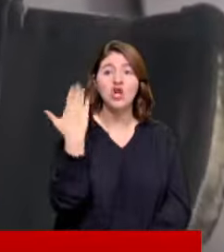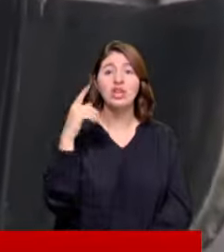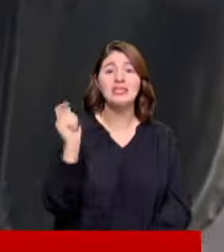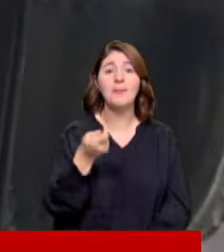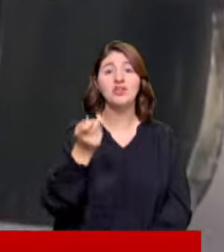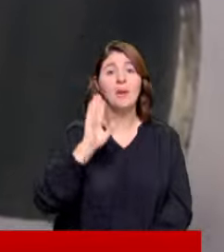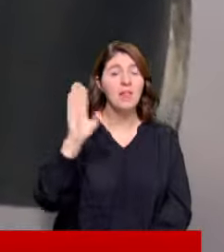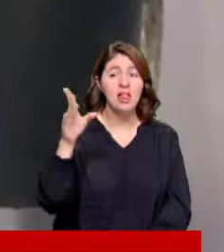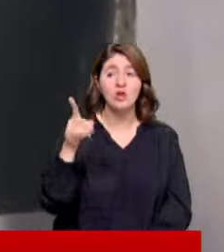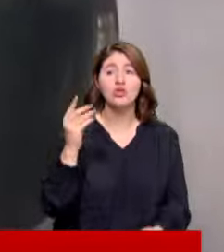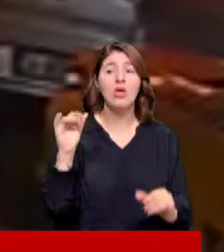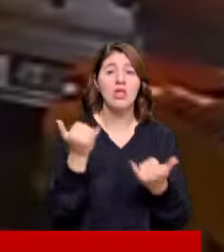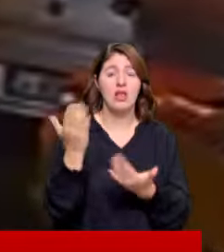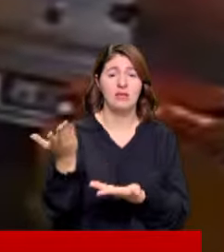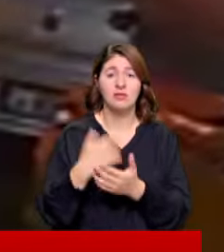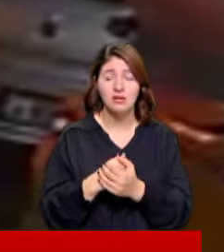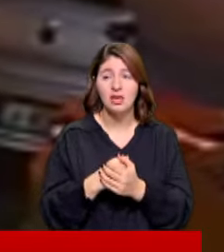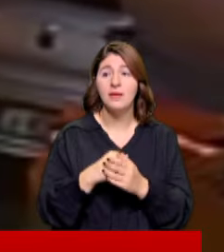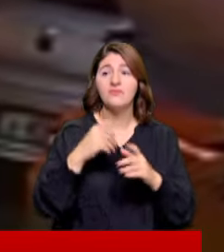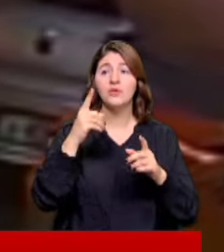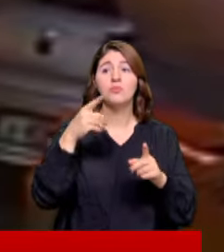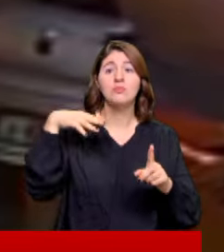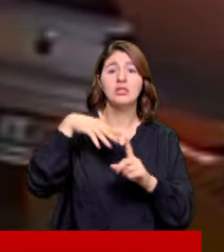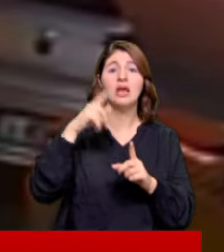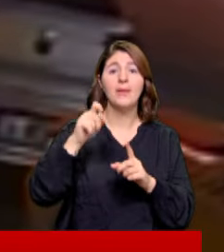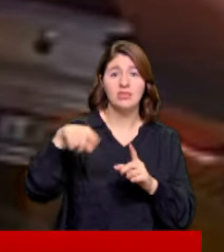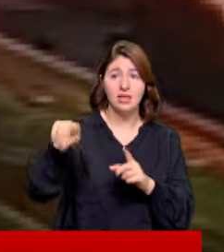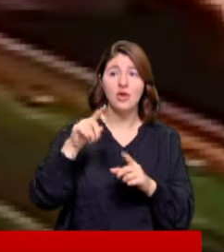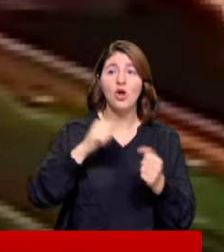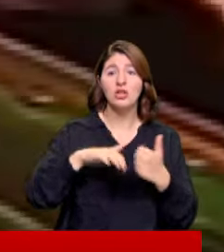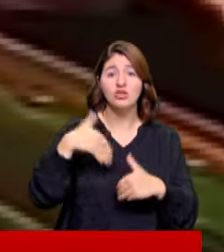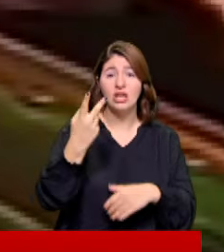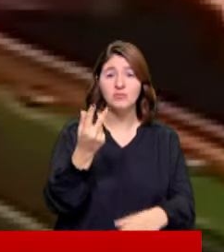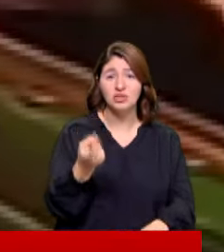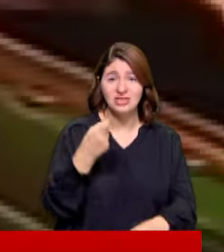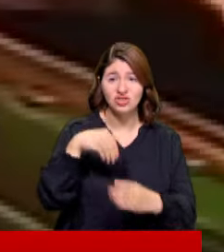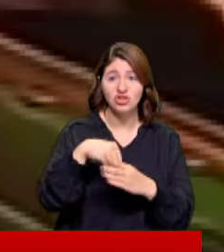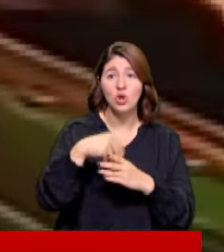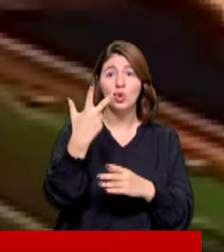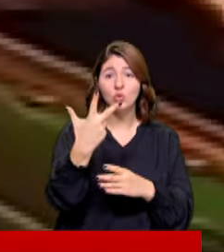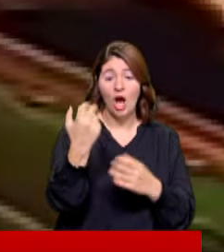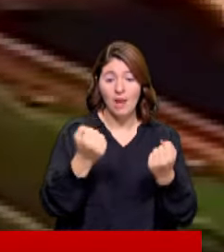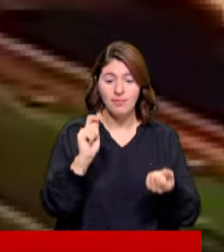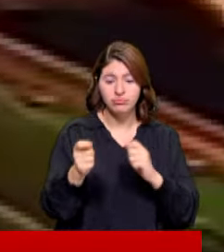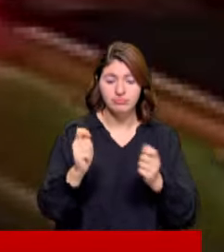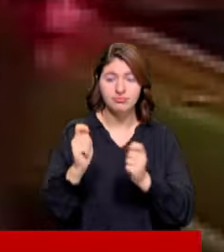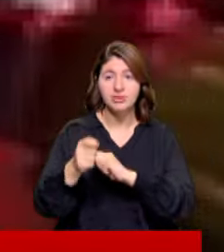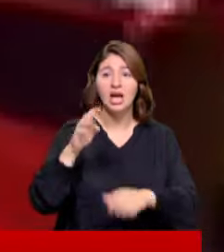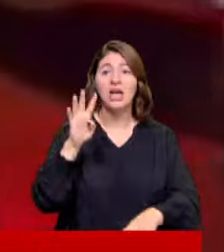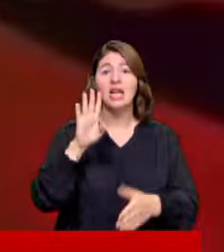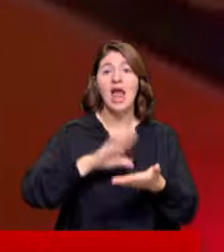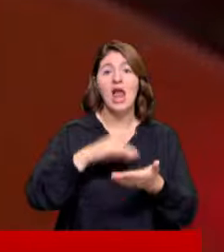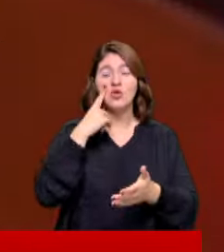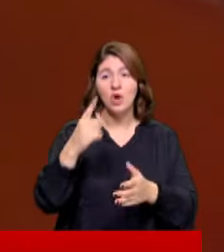Sapanca'yı ziyaret ettik. Orada çok eğlendik. Suikasti düzenleyen faillerin olaydan sonra 2,5 saat içinde 3 araba değiştirerek